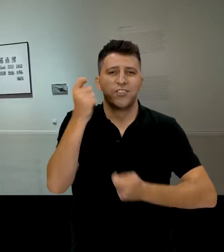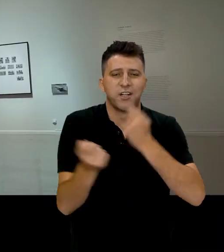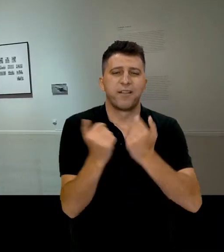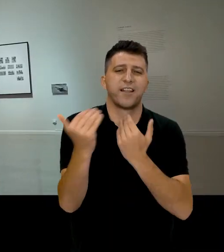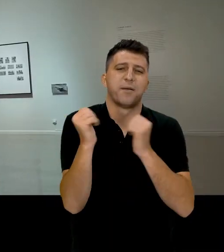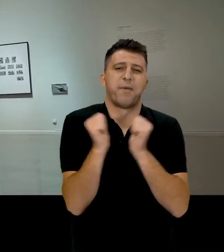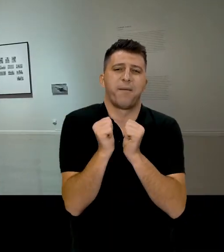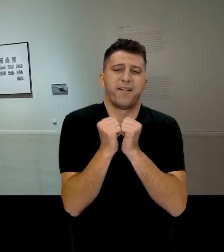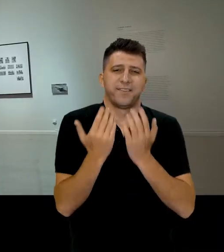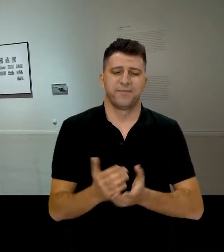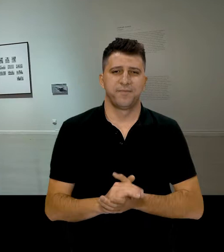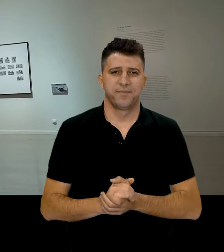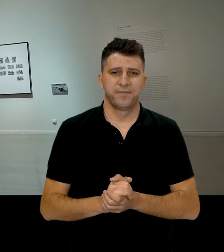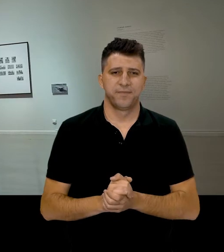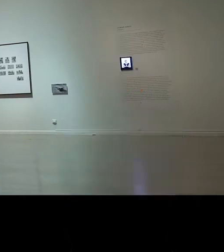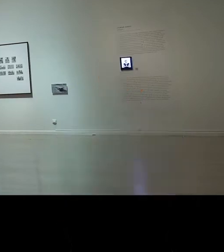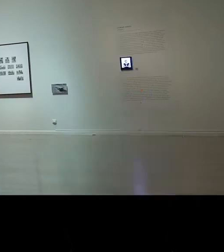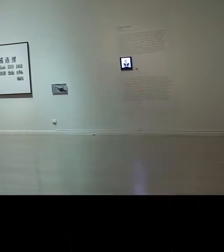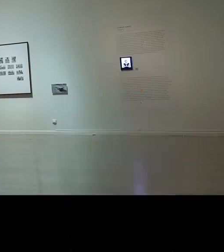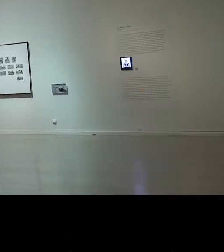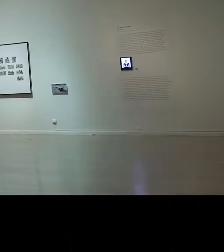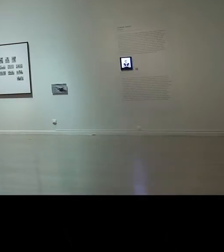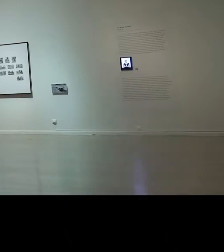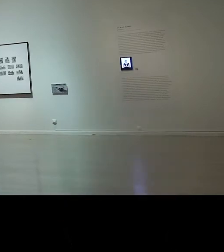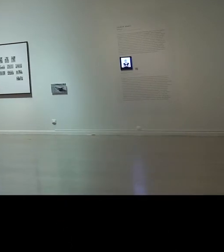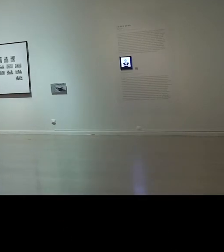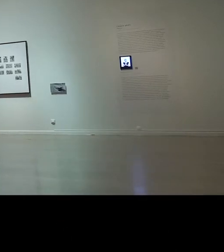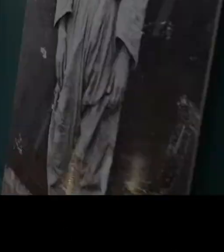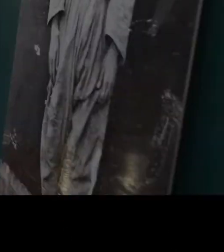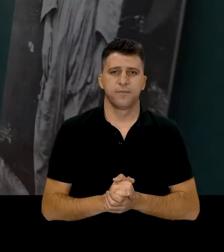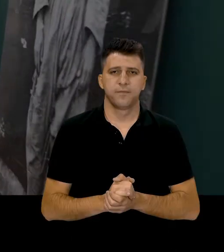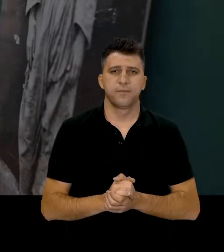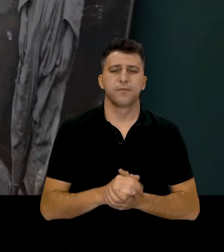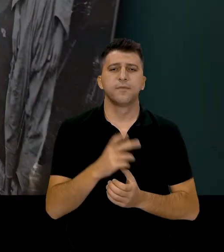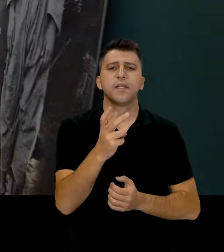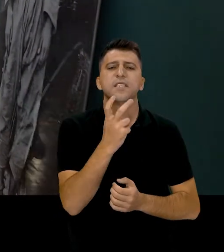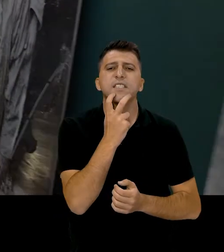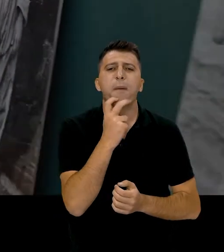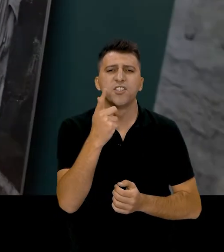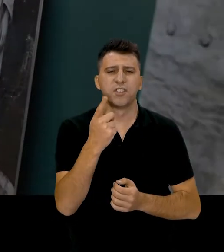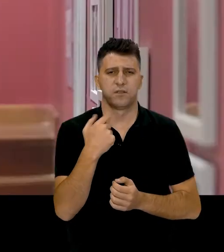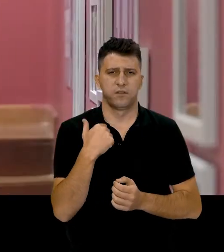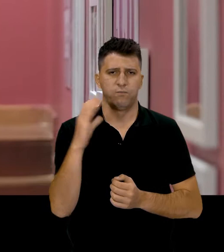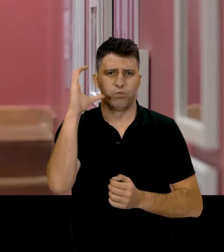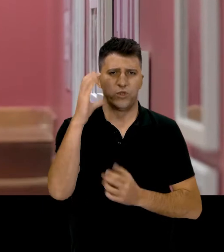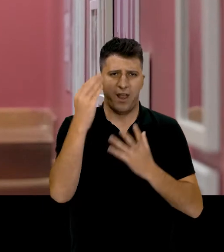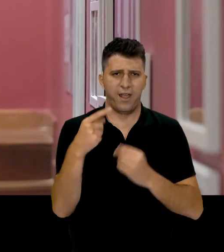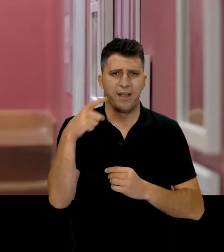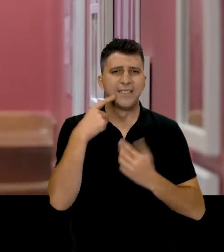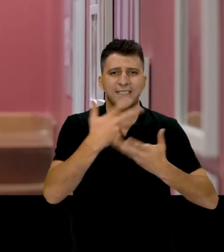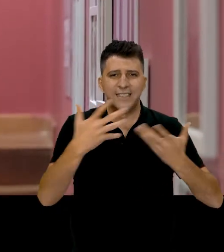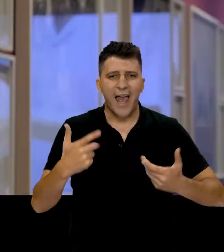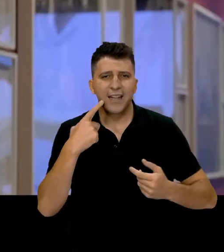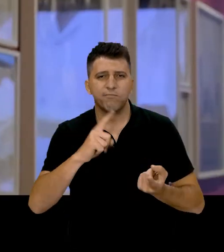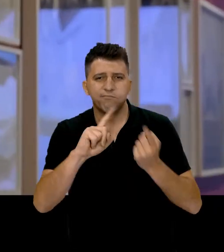desteğiyle. Tekerlekli sandalyedeki bir kadın sergideki fotoğraflara bakıyor. Sakıp Sabancı Müzesi olarak sergilerimizin ve koleksiyonlarımızın